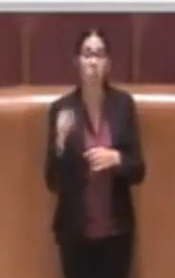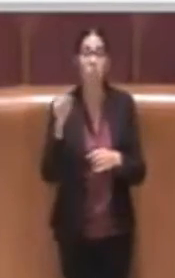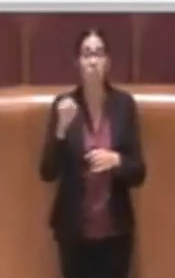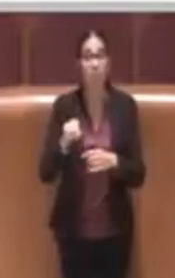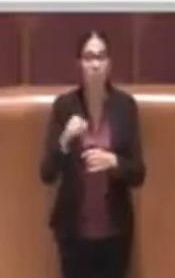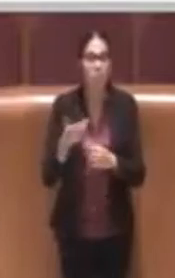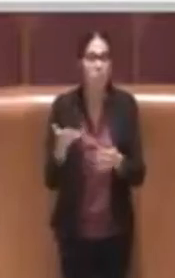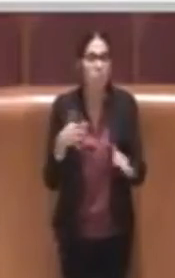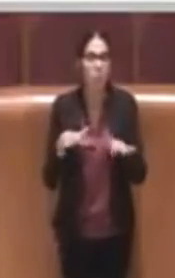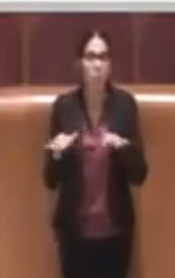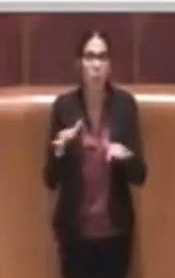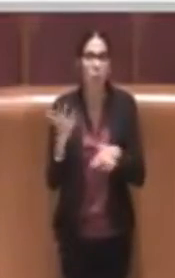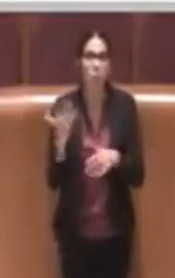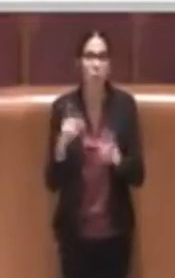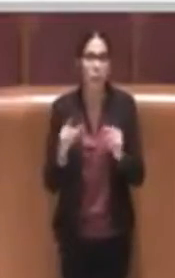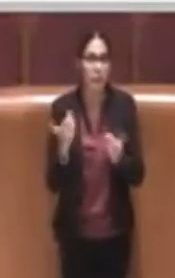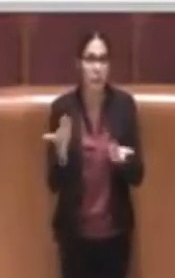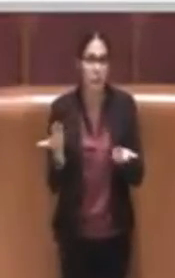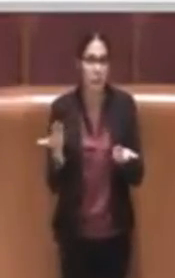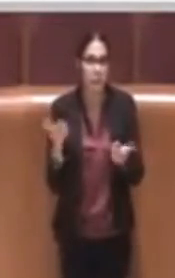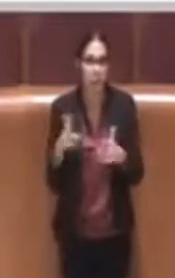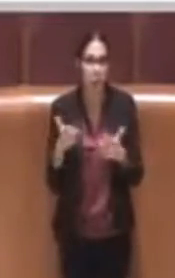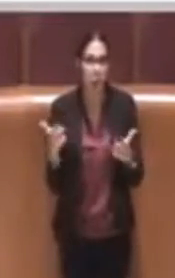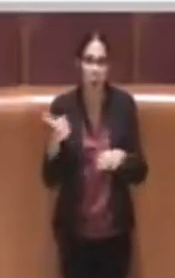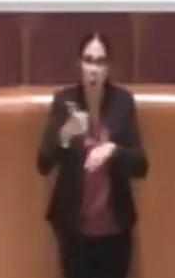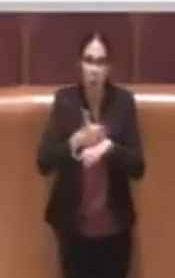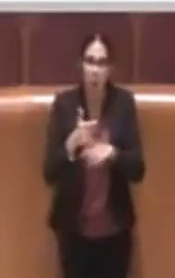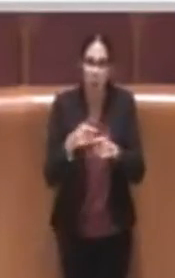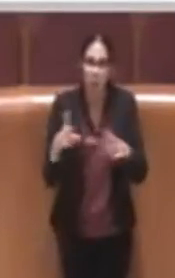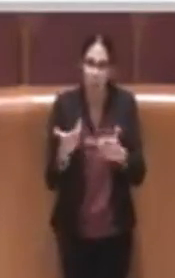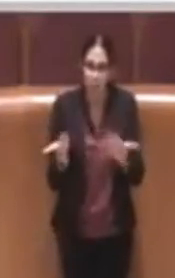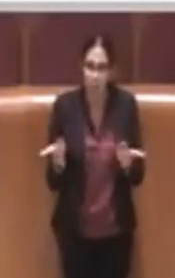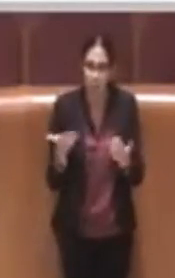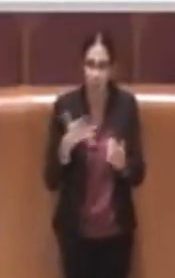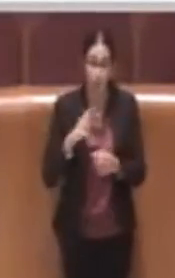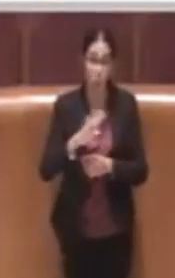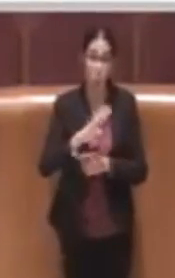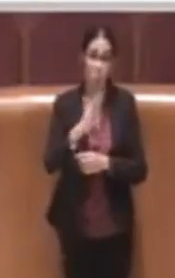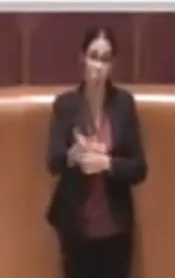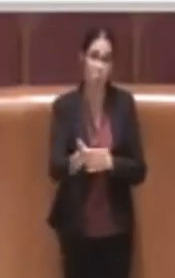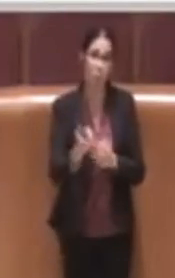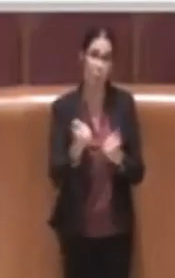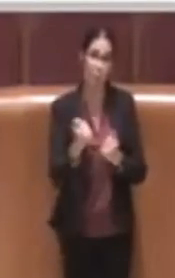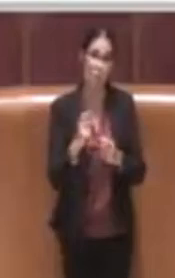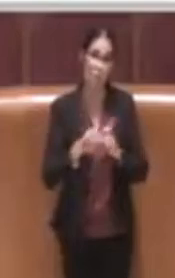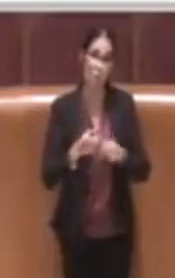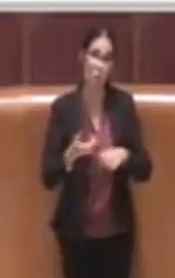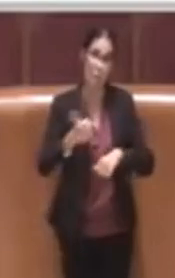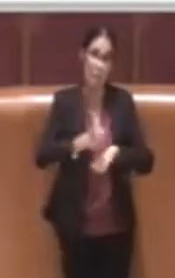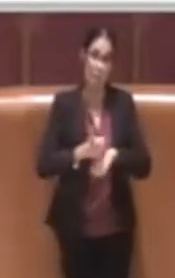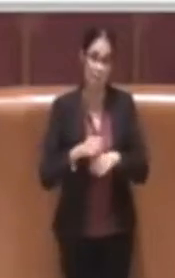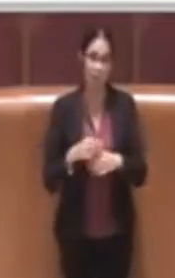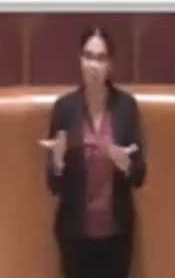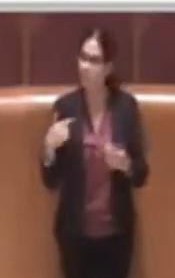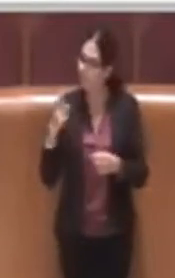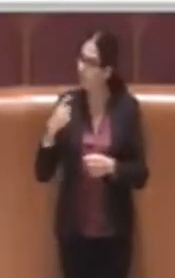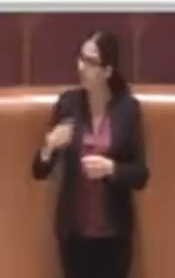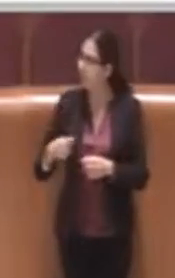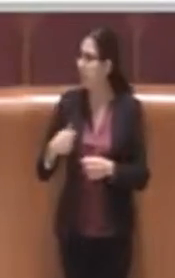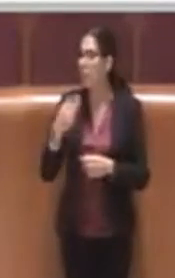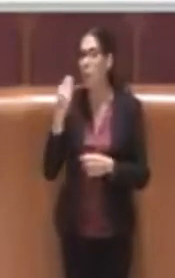5 Stelle non era al governo della città, era al governo un'altra forza politica. Allora, Presidente, io penso